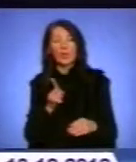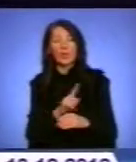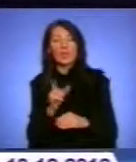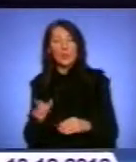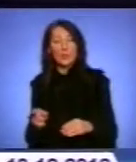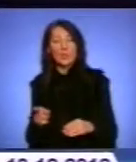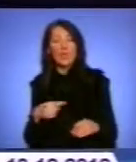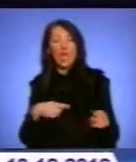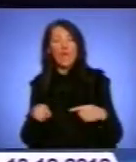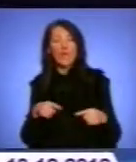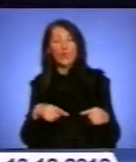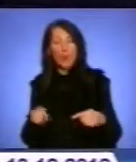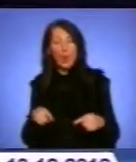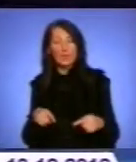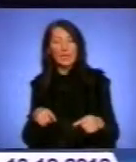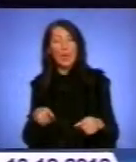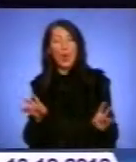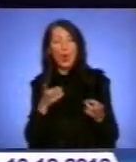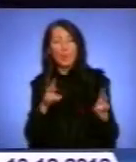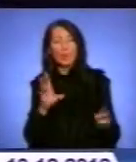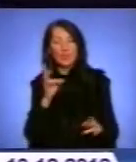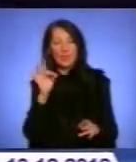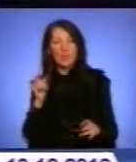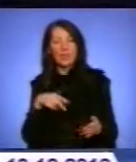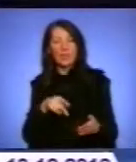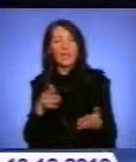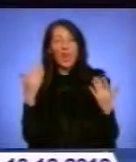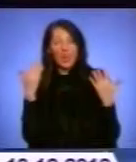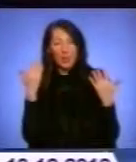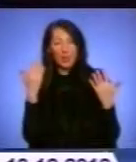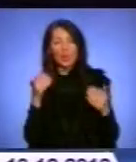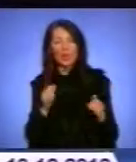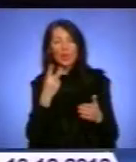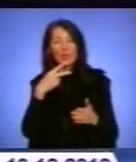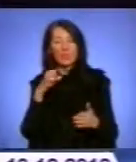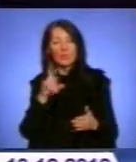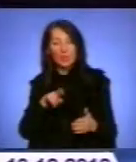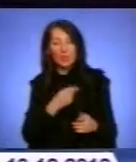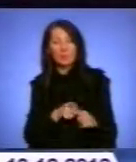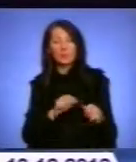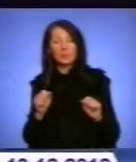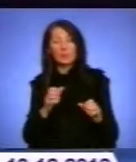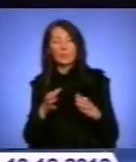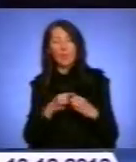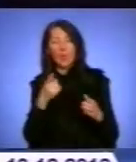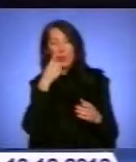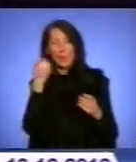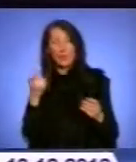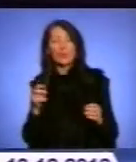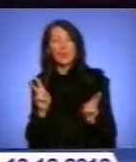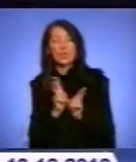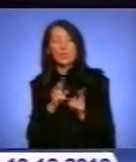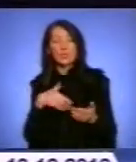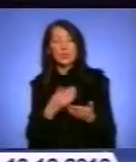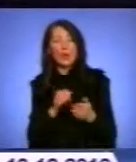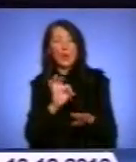Тернопільський футбольний клуб «Нива» йде на зимові канікули до 20 січня. Про це керівництво команди повідомило під час зустрічі зі своїми